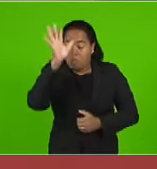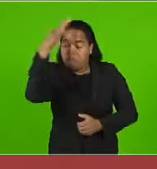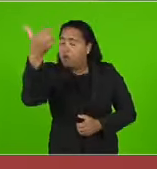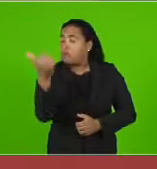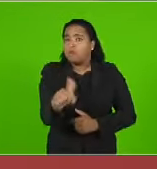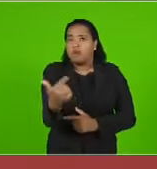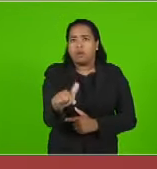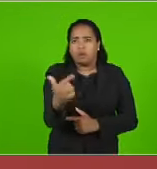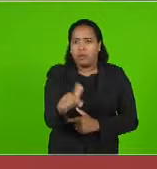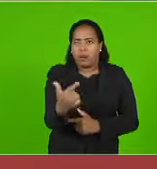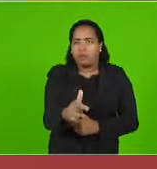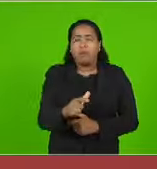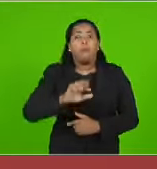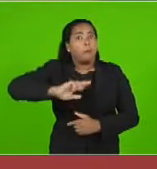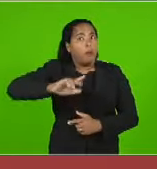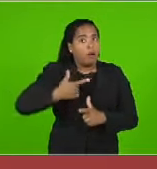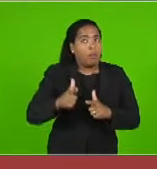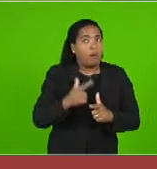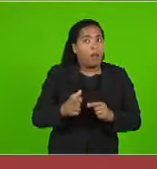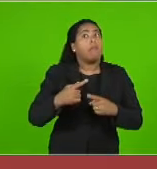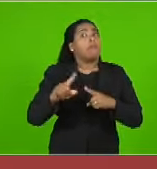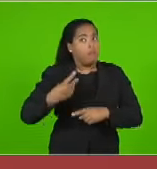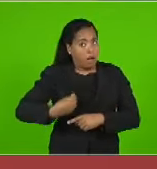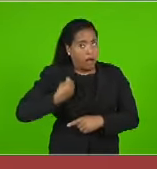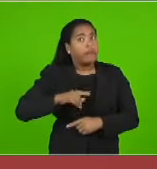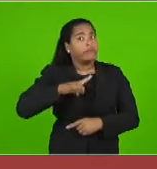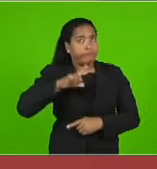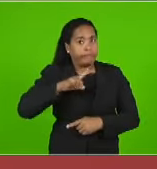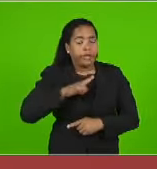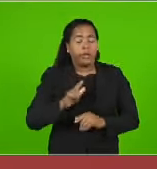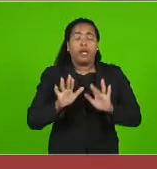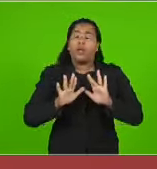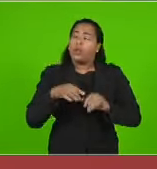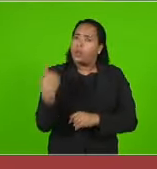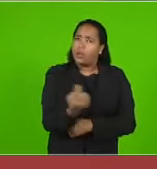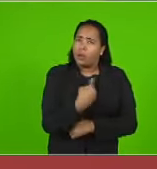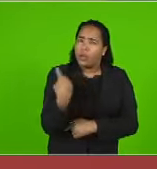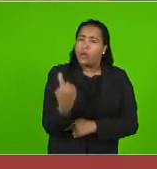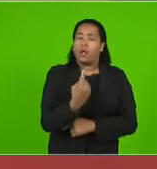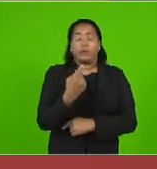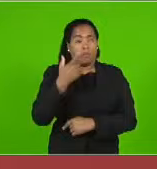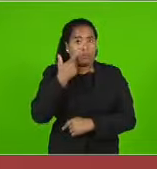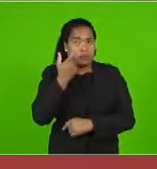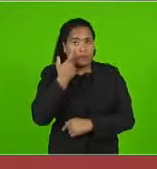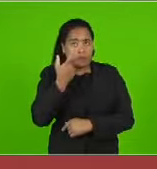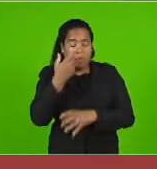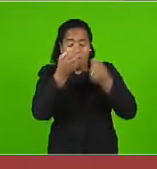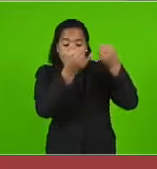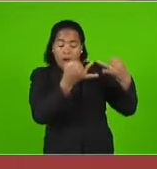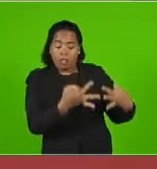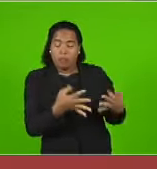хотим запугивать никого, потому что у нас нет решения для этого, но эта проблема существует.